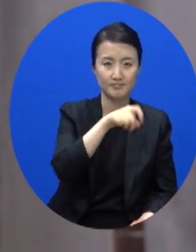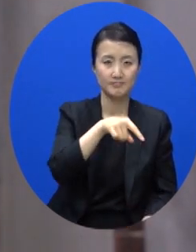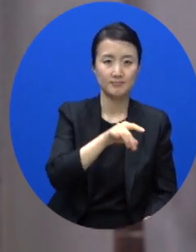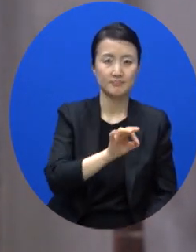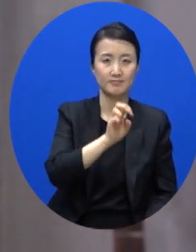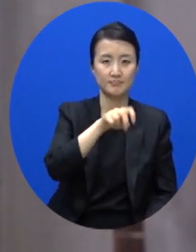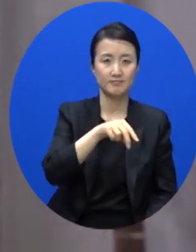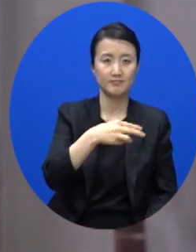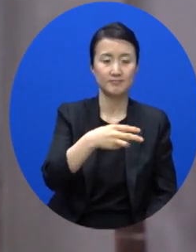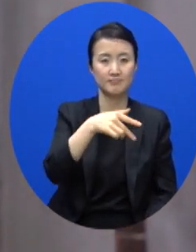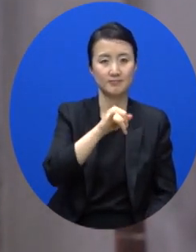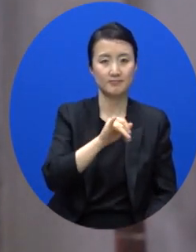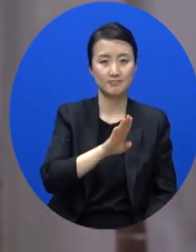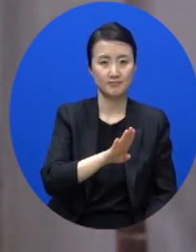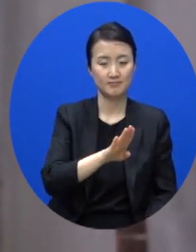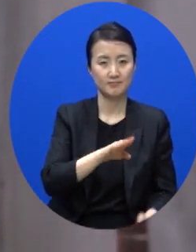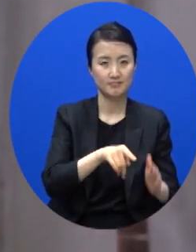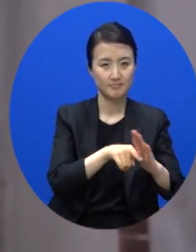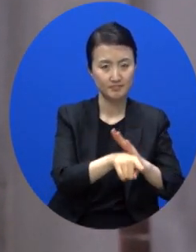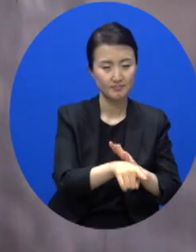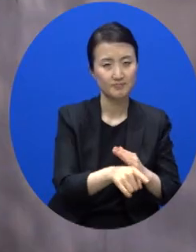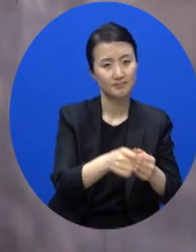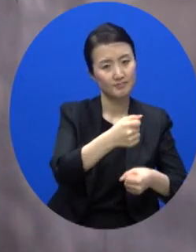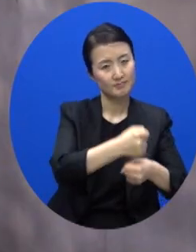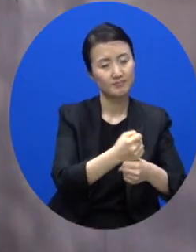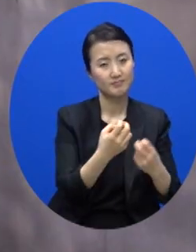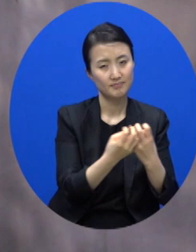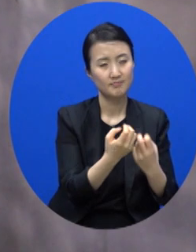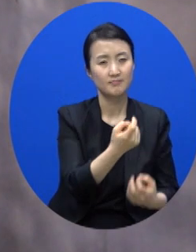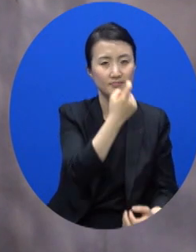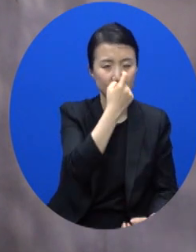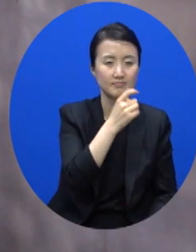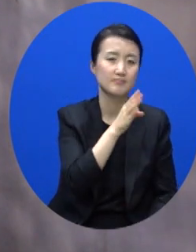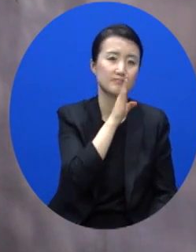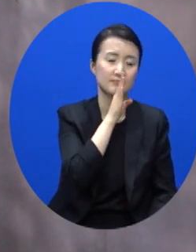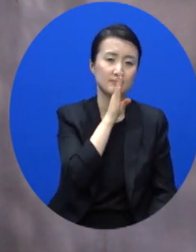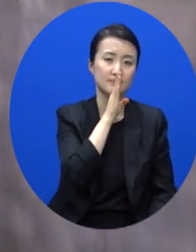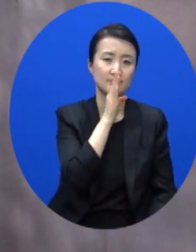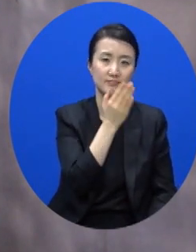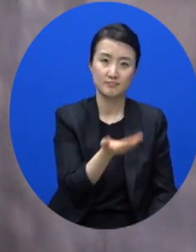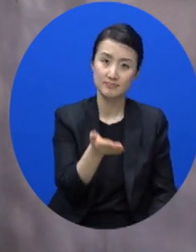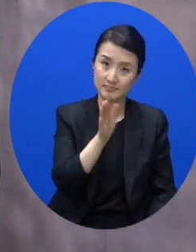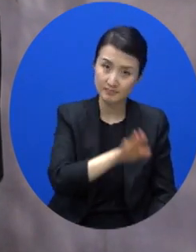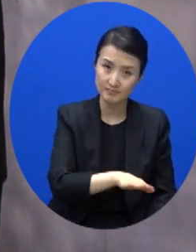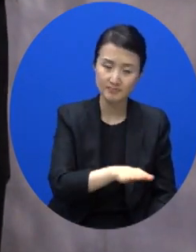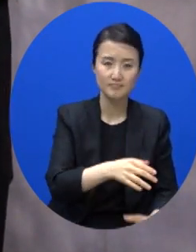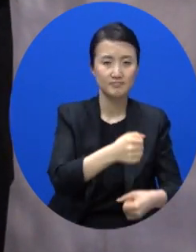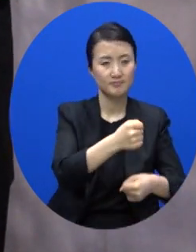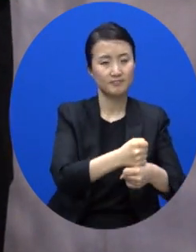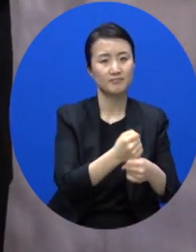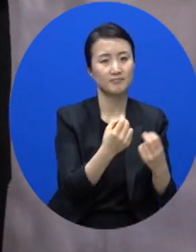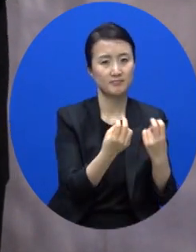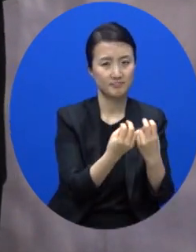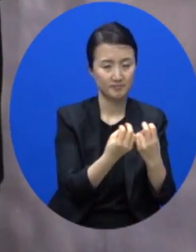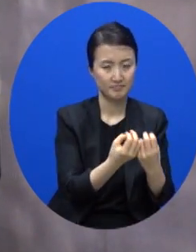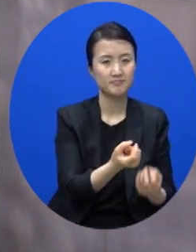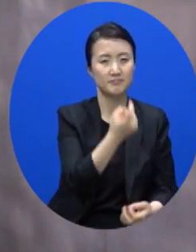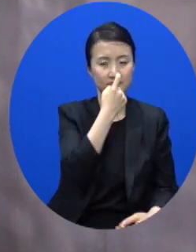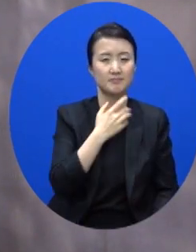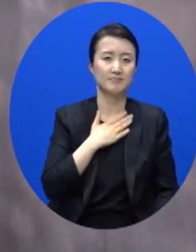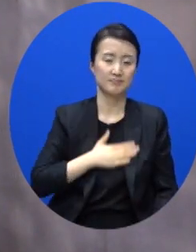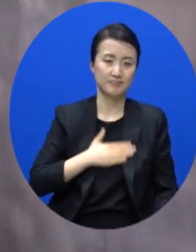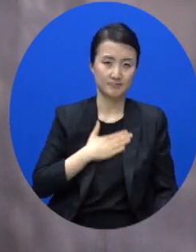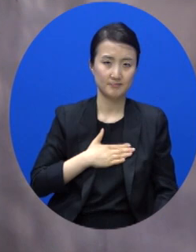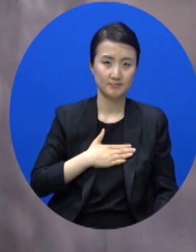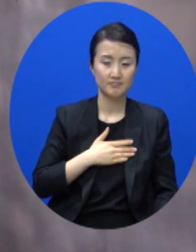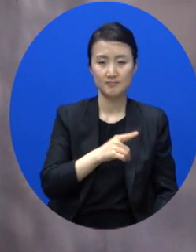들어가서 제작 방법을 배웠지만 제작 방법의 형식은 배웠으니까 이제 제가